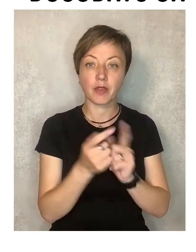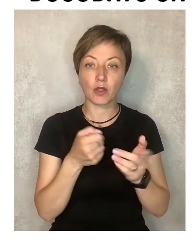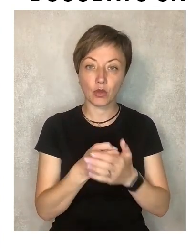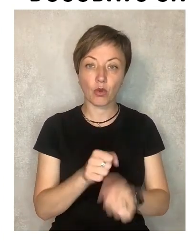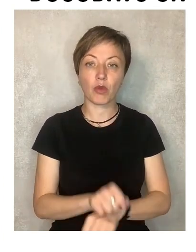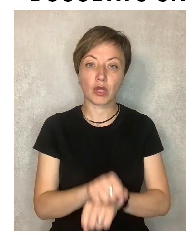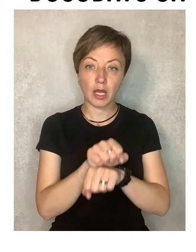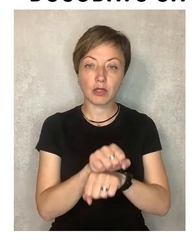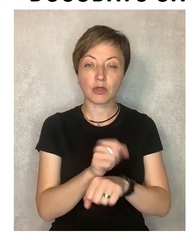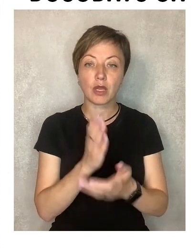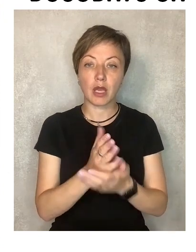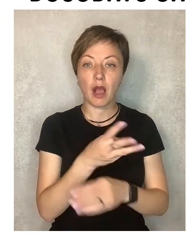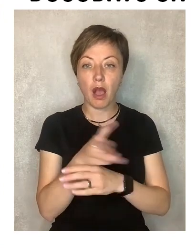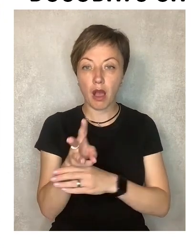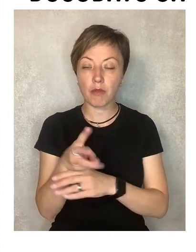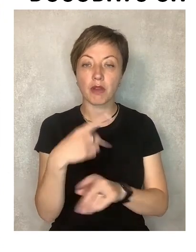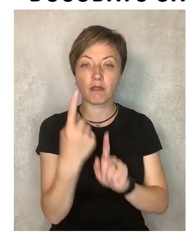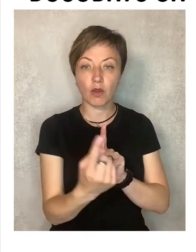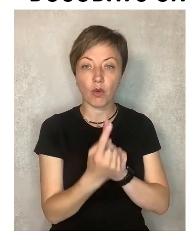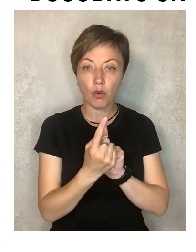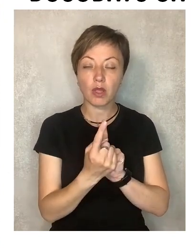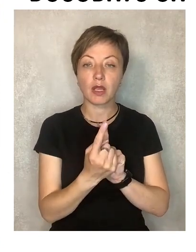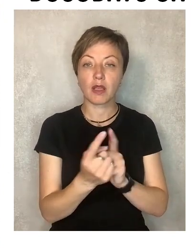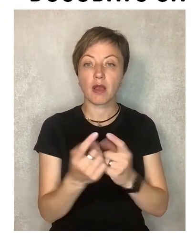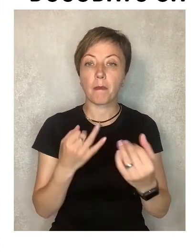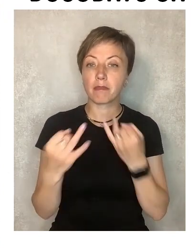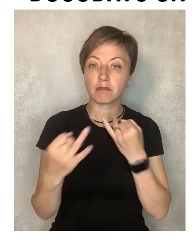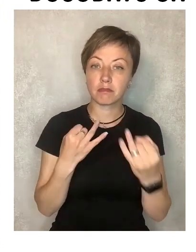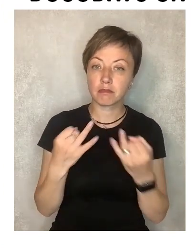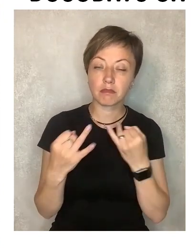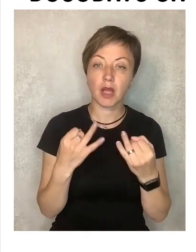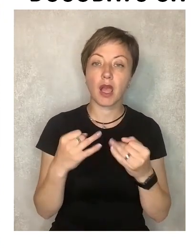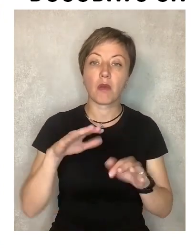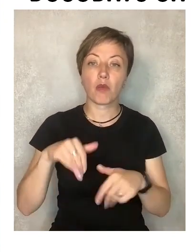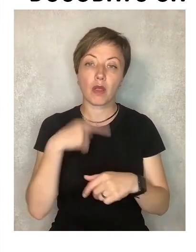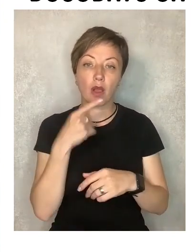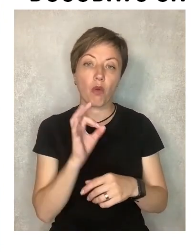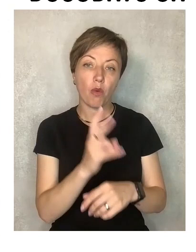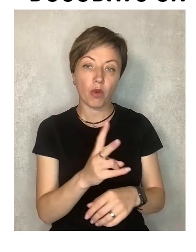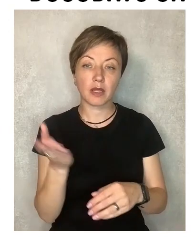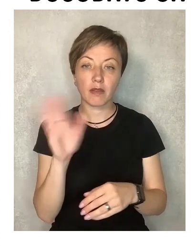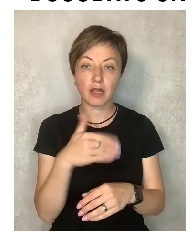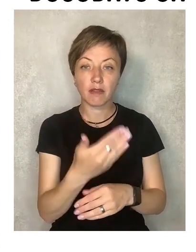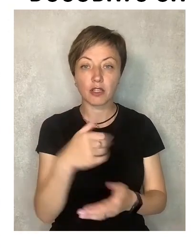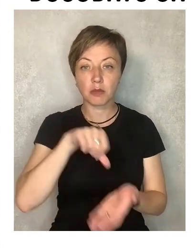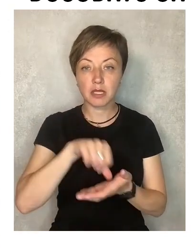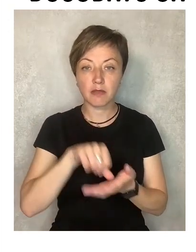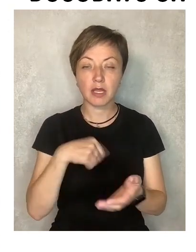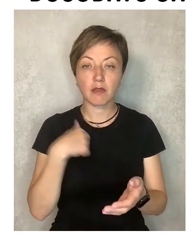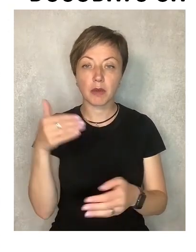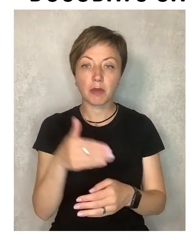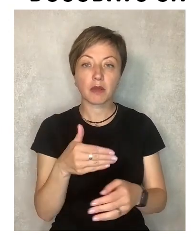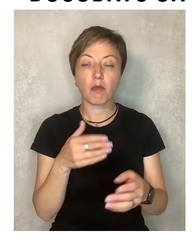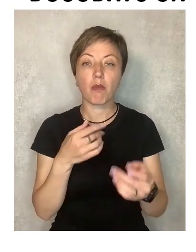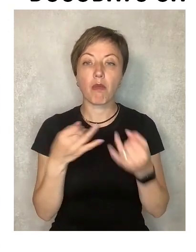є камери, вони виходять, ведуть якісь переговори і потім кажуть, ну окей, давайте ваших представників, ми підемо, поговоримо, які у